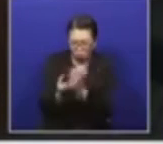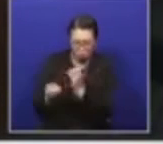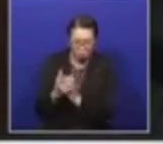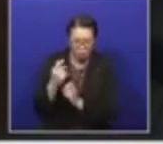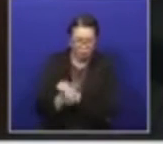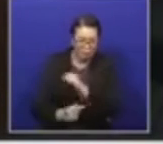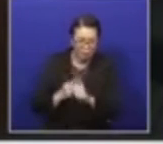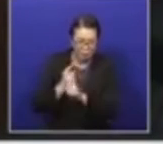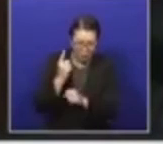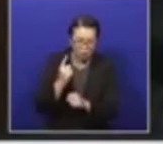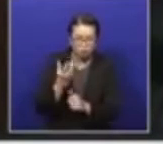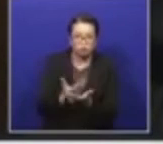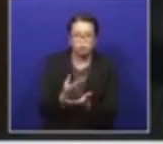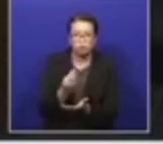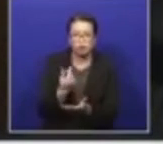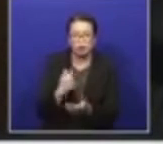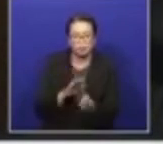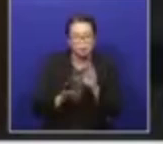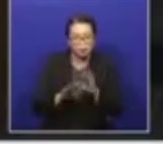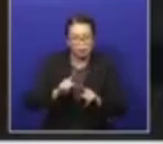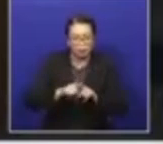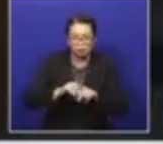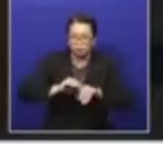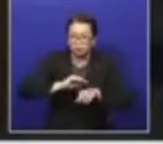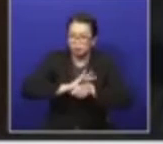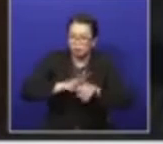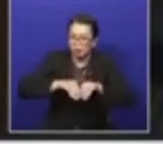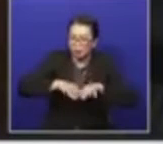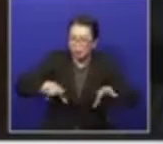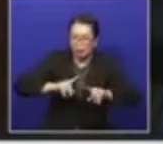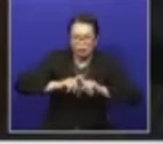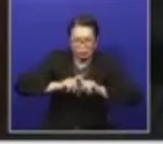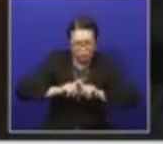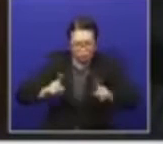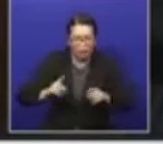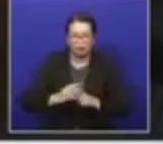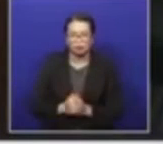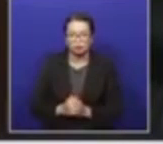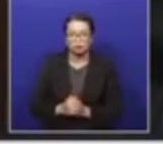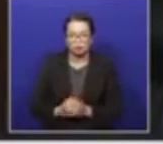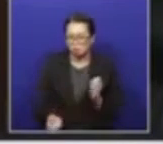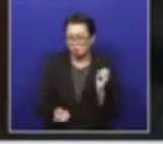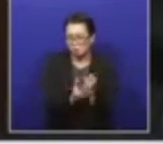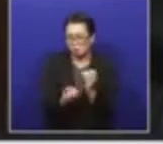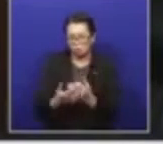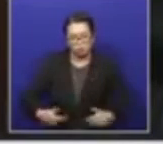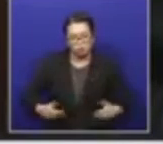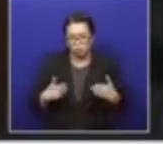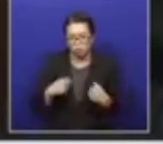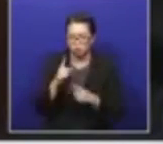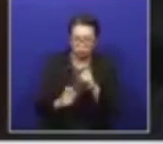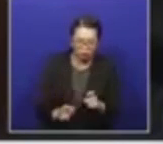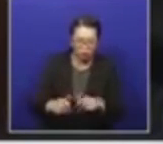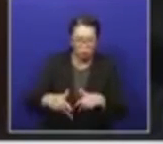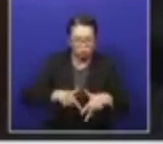ถ้าเราเทียบกับไวรัสโควิด-19เนี่ยครับต่างกันยังกับฟ้ากับเหวแล้วครับปีหนึ่งนะครับประ